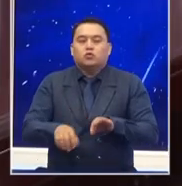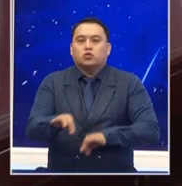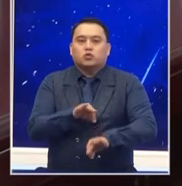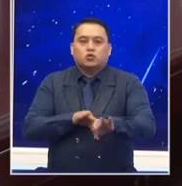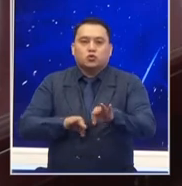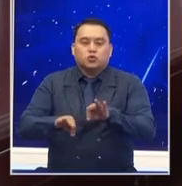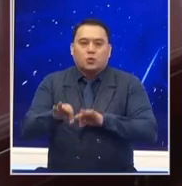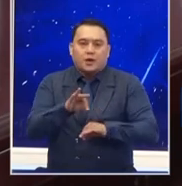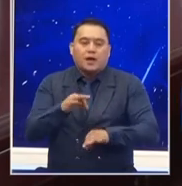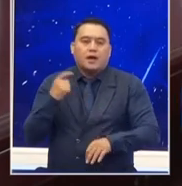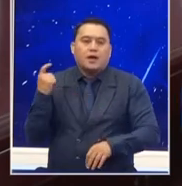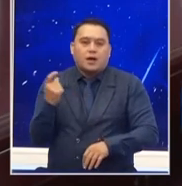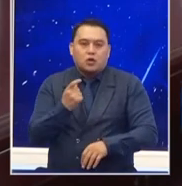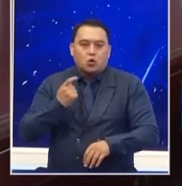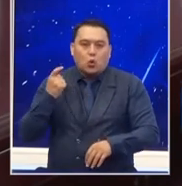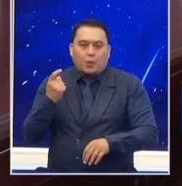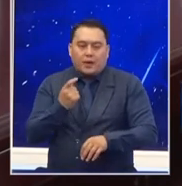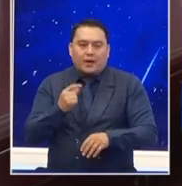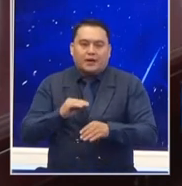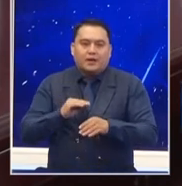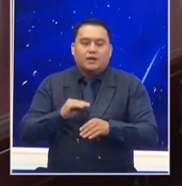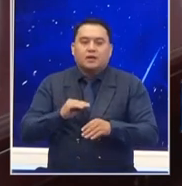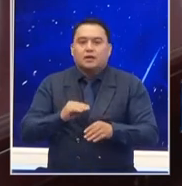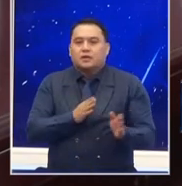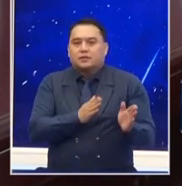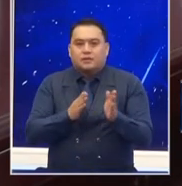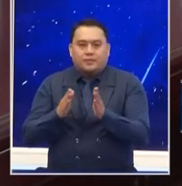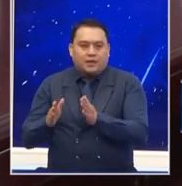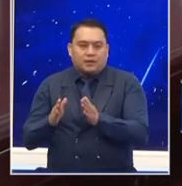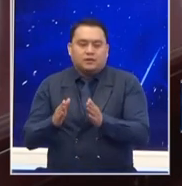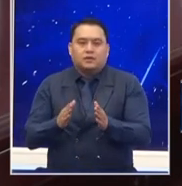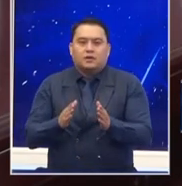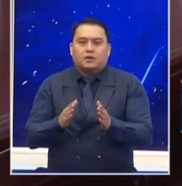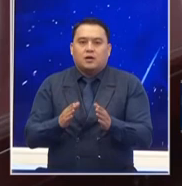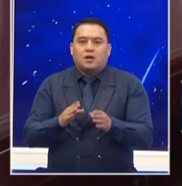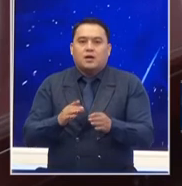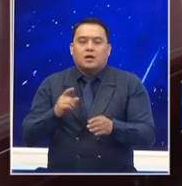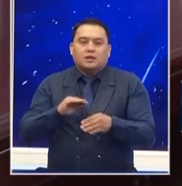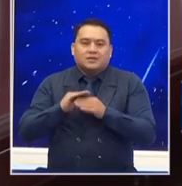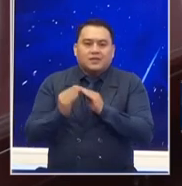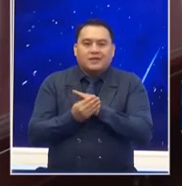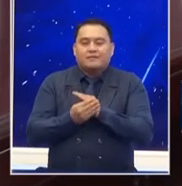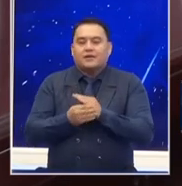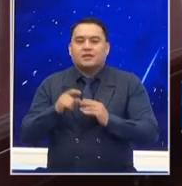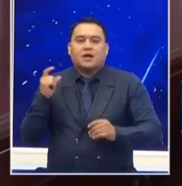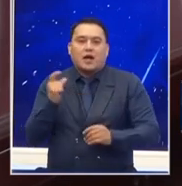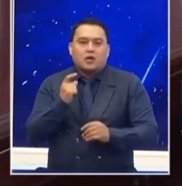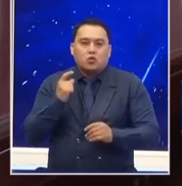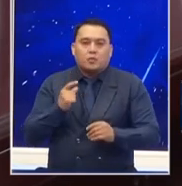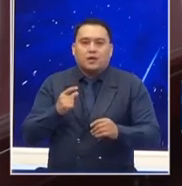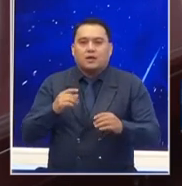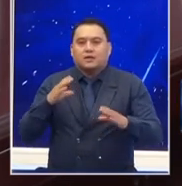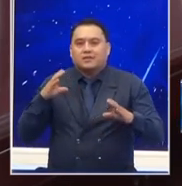экономиканы цифрландыру. Бұл экономиканы цифрландыру дегеніміз көлеңкелі экономиканың деңгейін